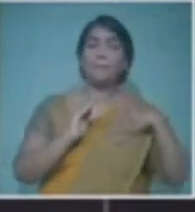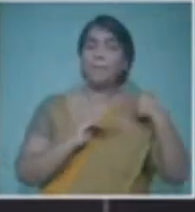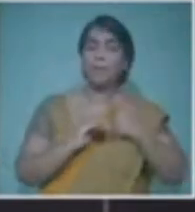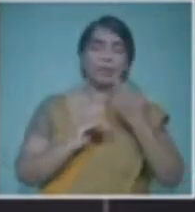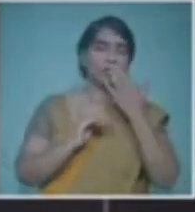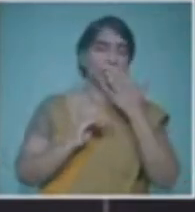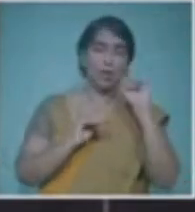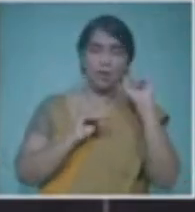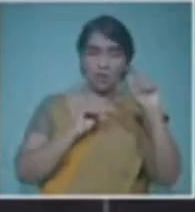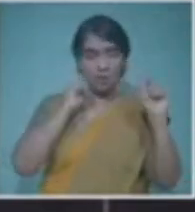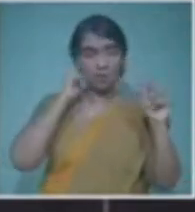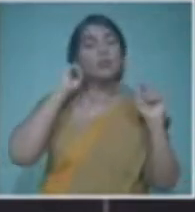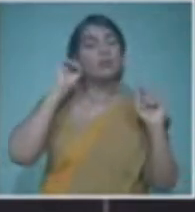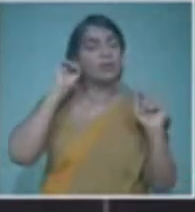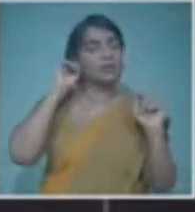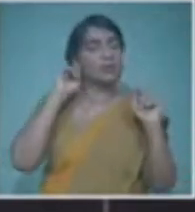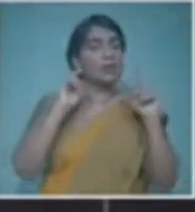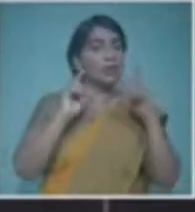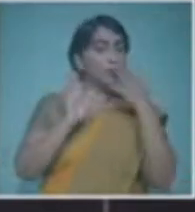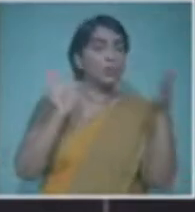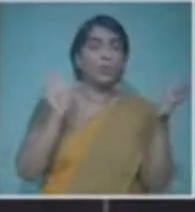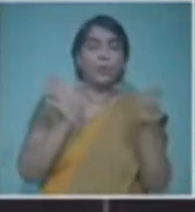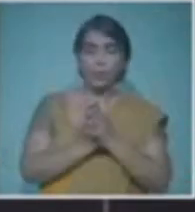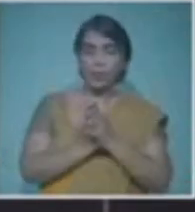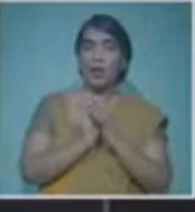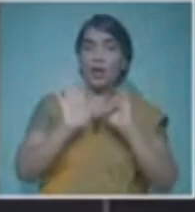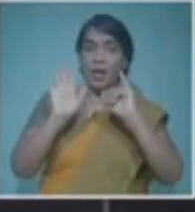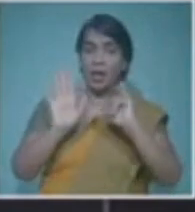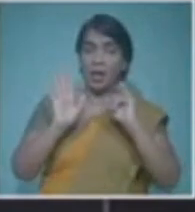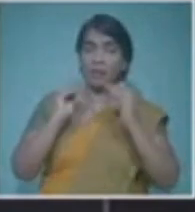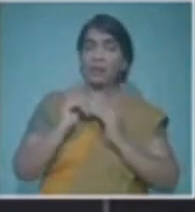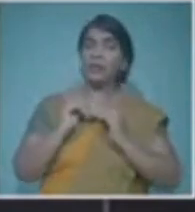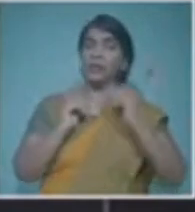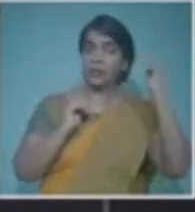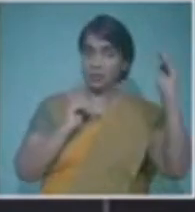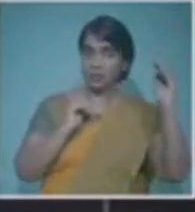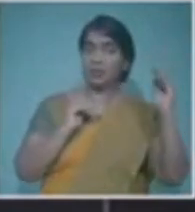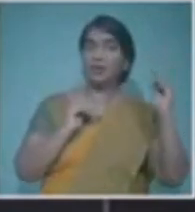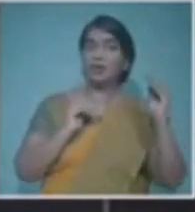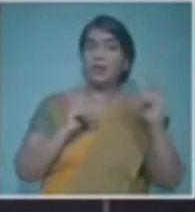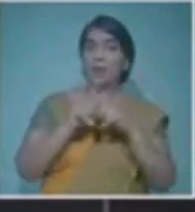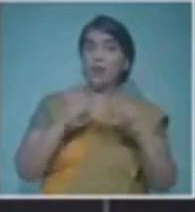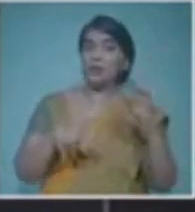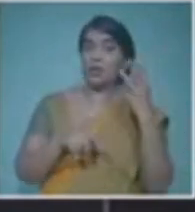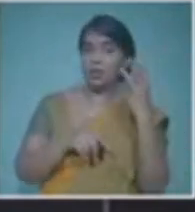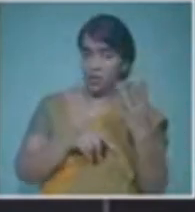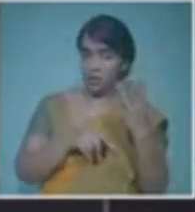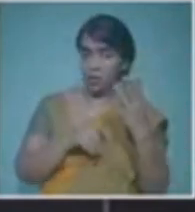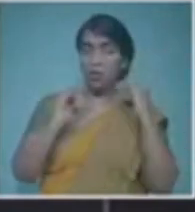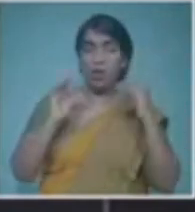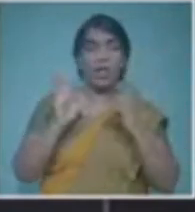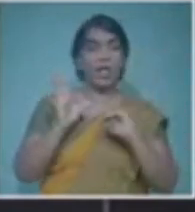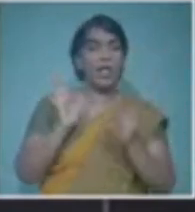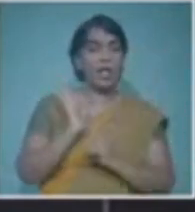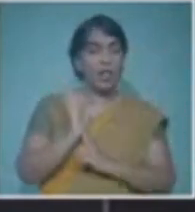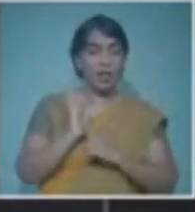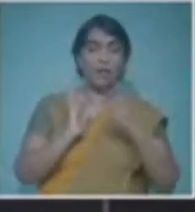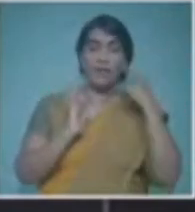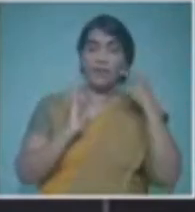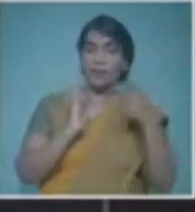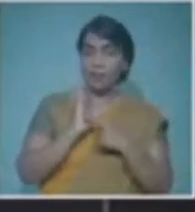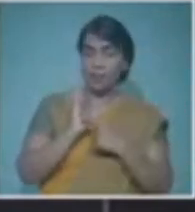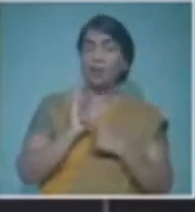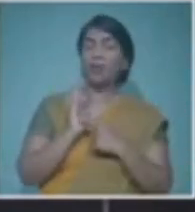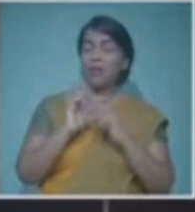පාසල් බවට නම් කළා ඒ පාසල් සමූහය අපි 6න් ඉහළ ද්විභාෂා ඊළඟට උසස් පෙළ විෂය ධාරා හතරම